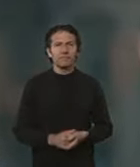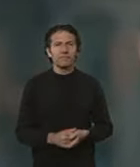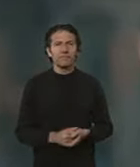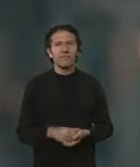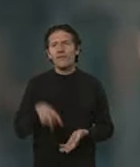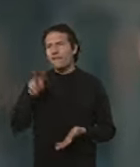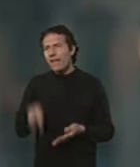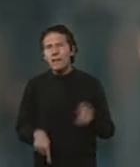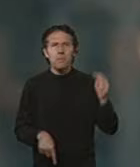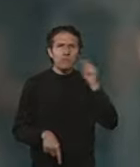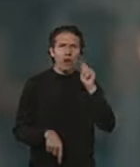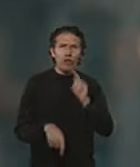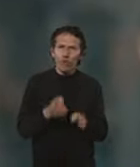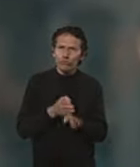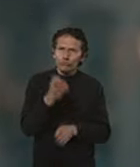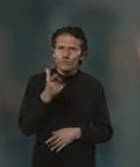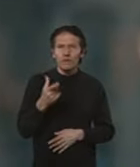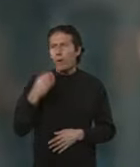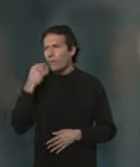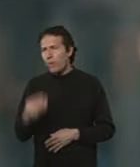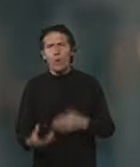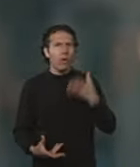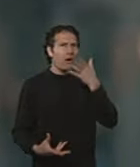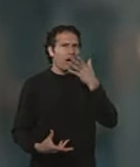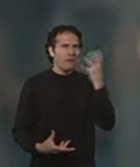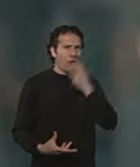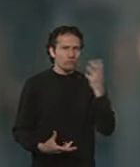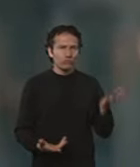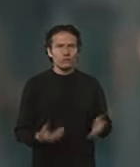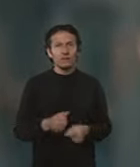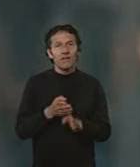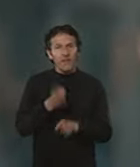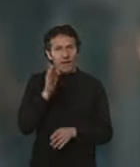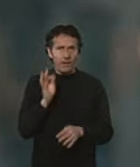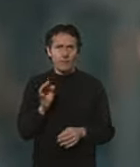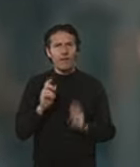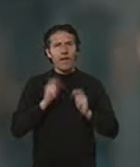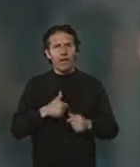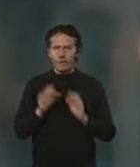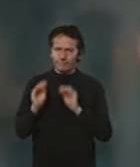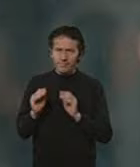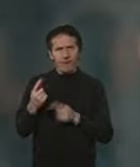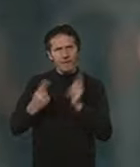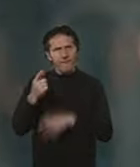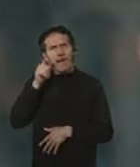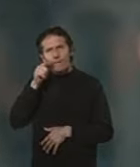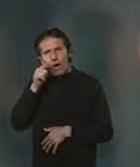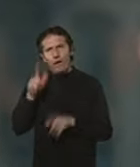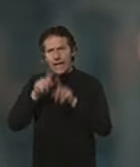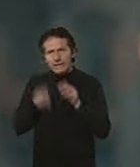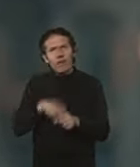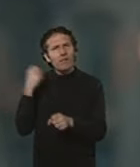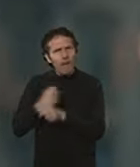entre la vérité et le mensonge entre le beau et le lait une école qui leur inculquera le goût de l'effort et le respect du